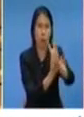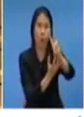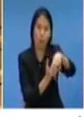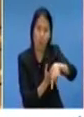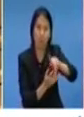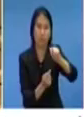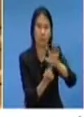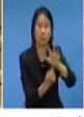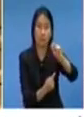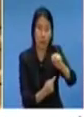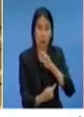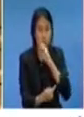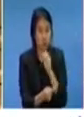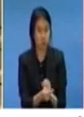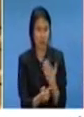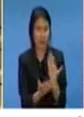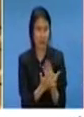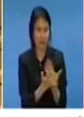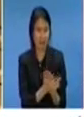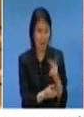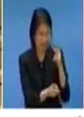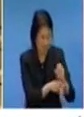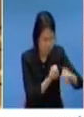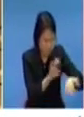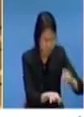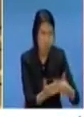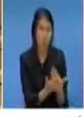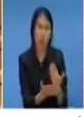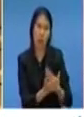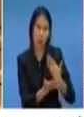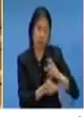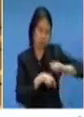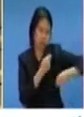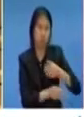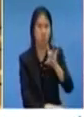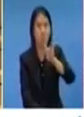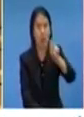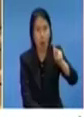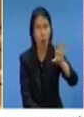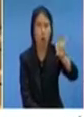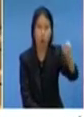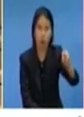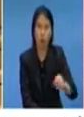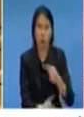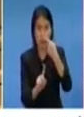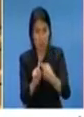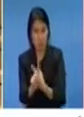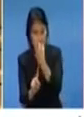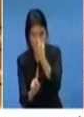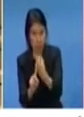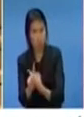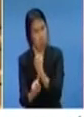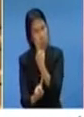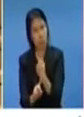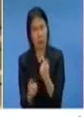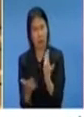จัดขยะใช้งบ800บาทถึง900บาทเอา800แล้วกันเดือนหนึ่งยุ่งกับ